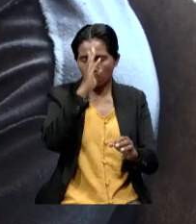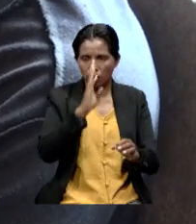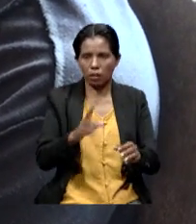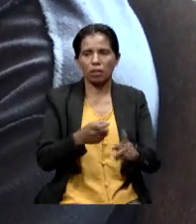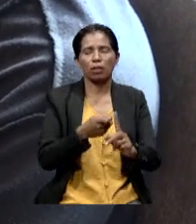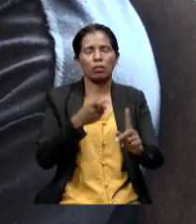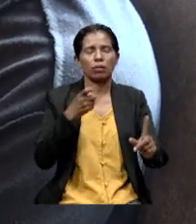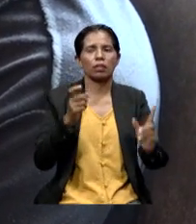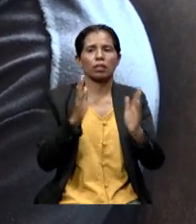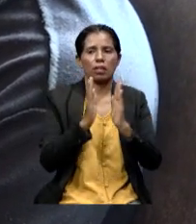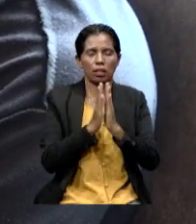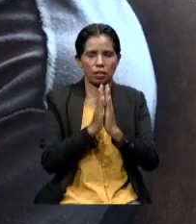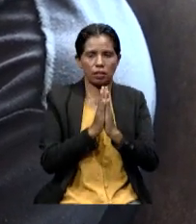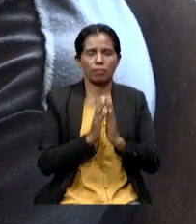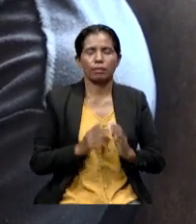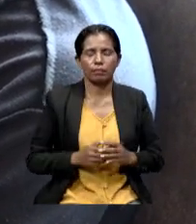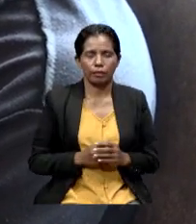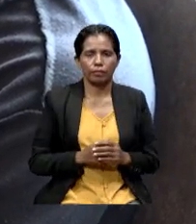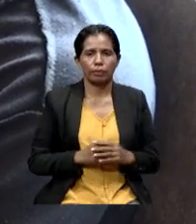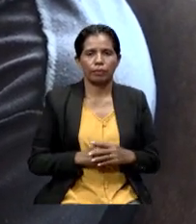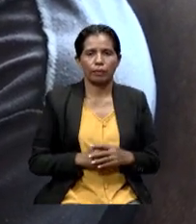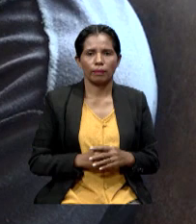lihusi orasang.